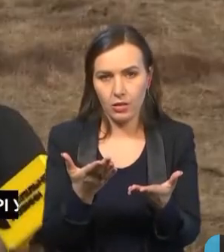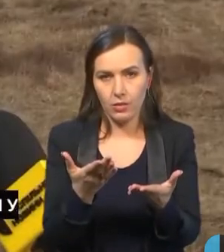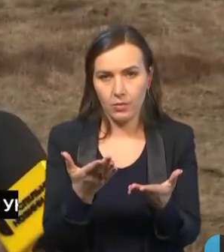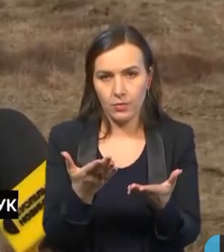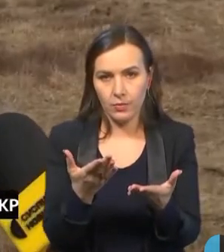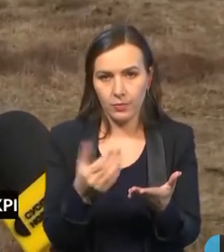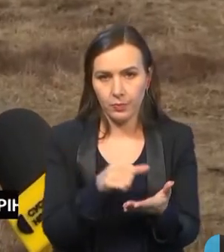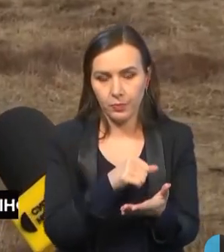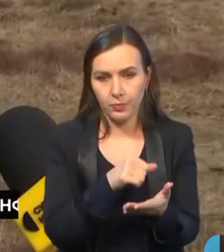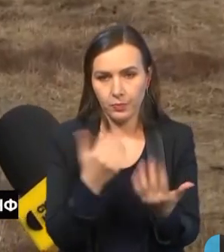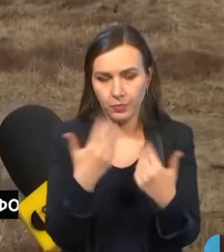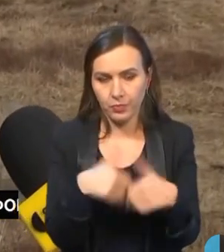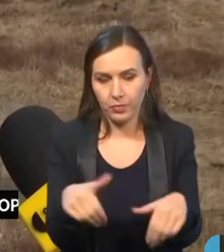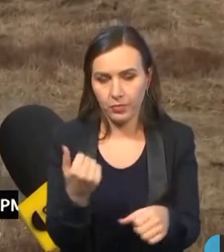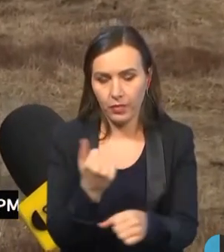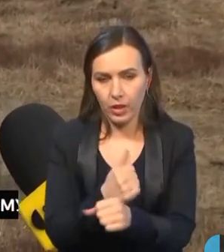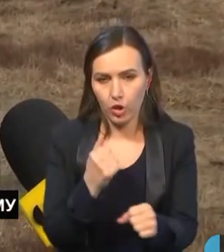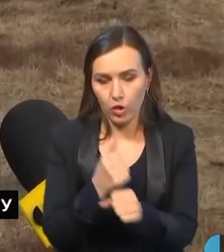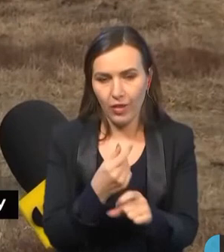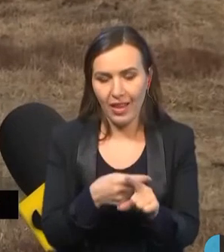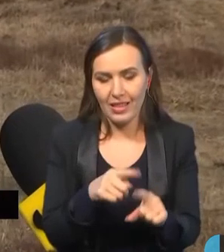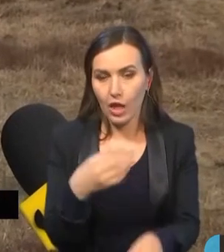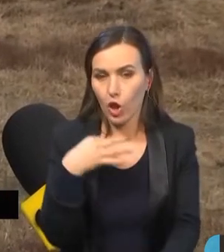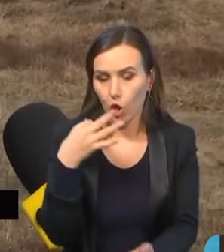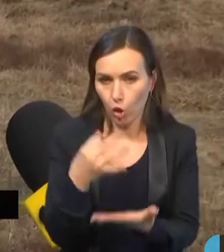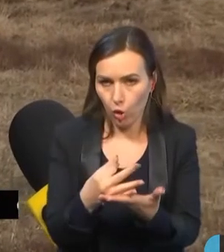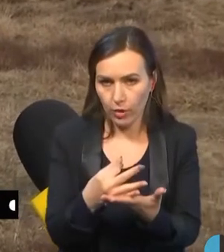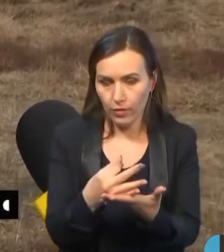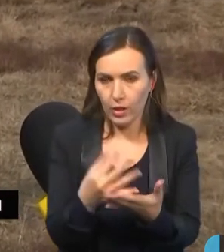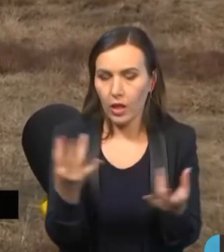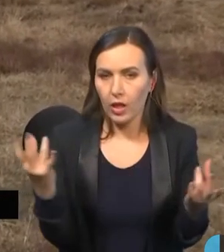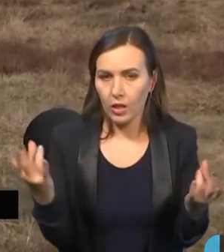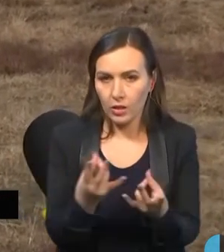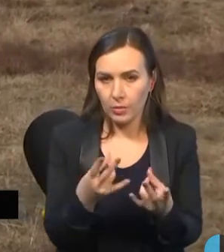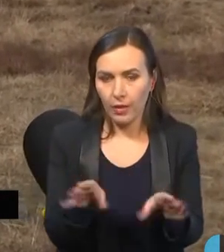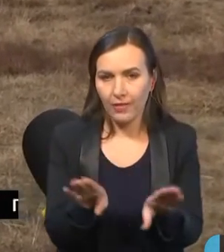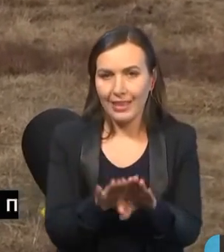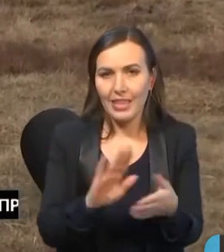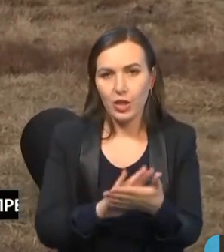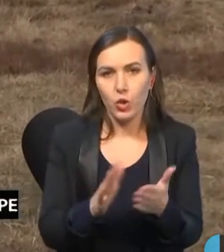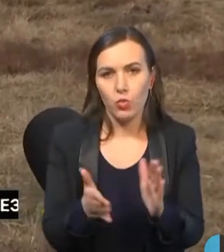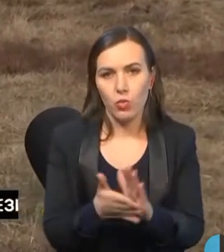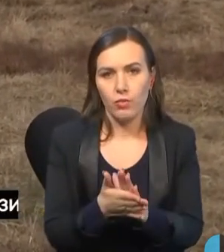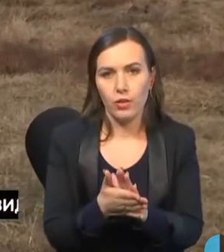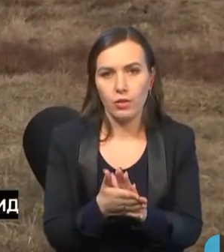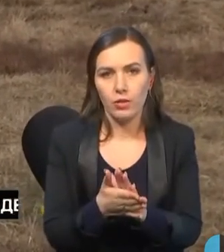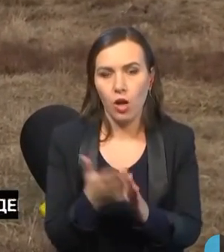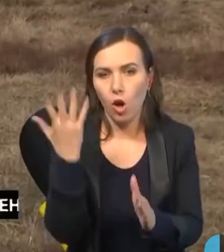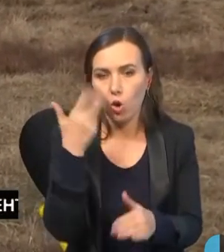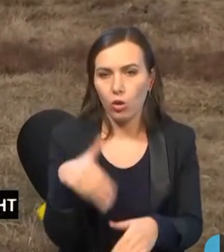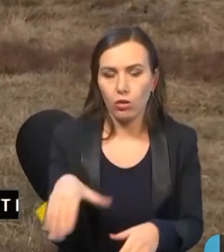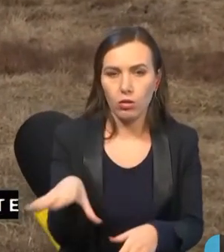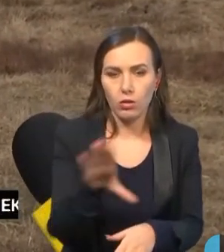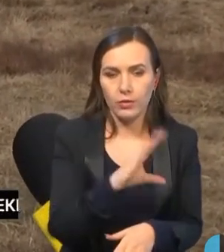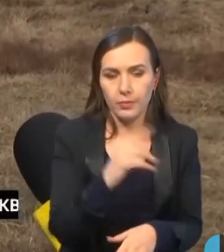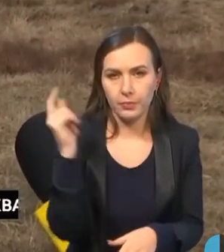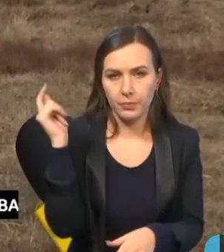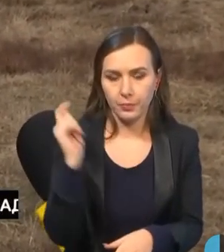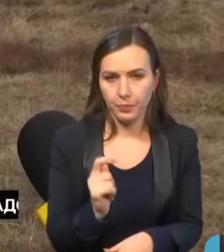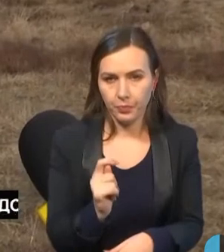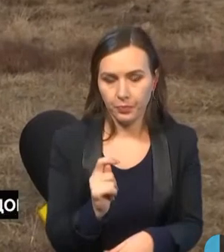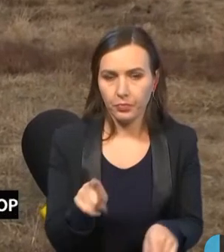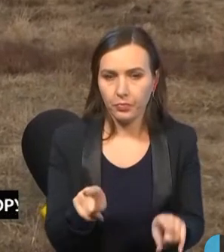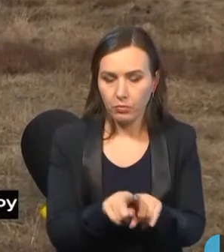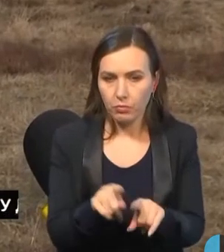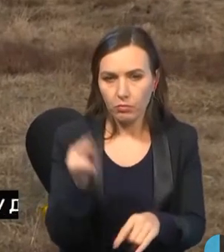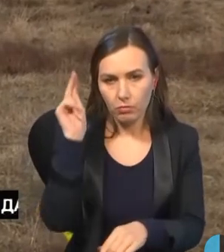спрацьовують. Але це досвід, його треба в таких умовах, коли всі приїжджають на такі навчання,